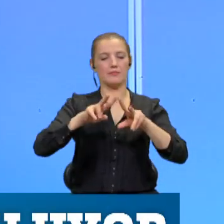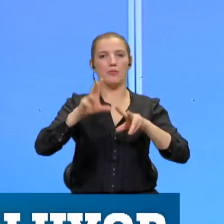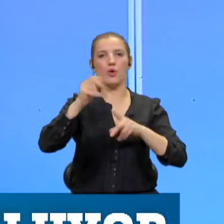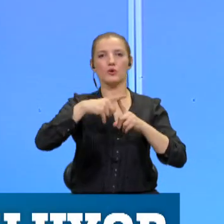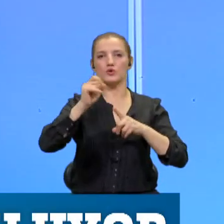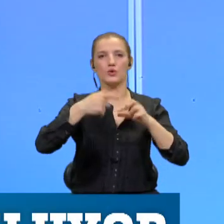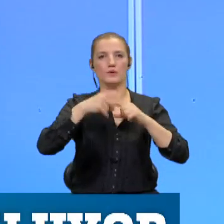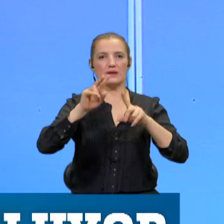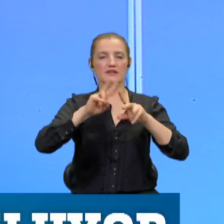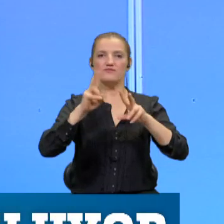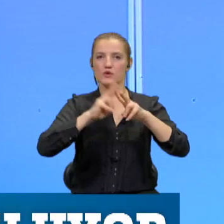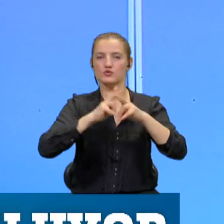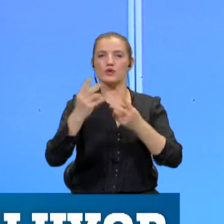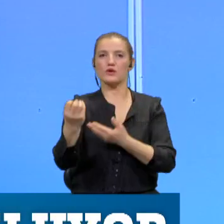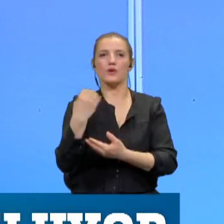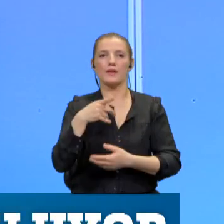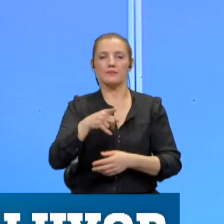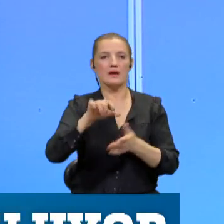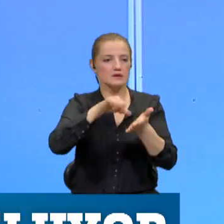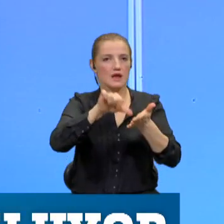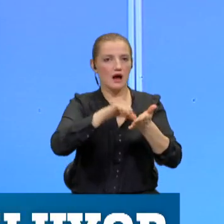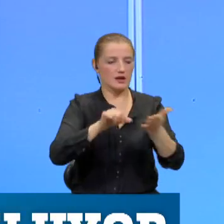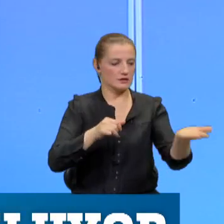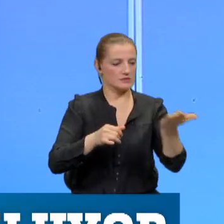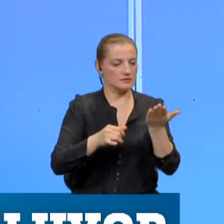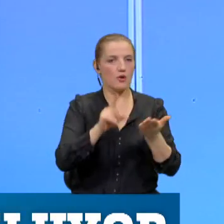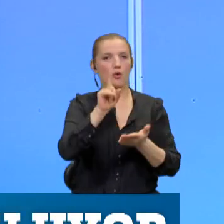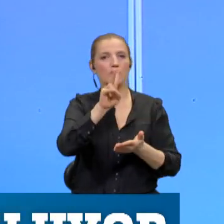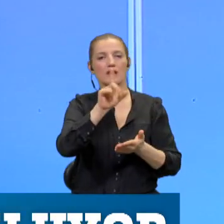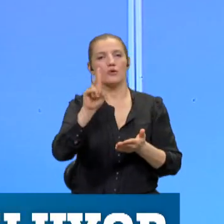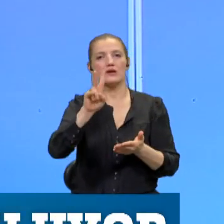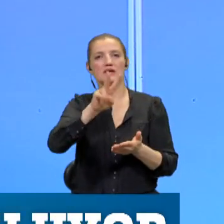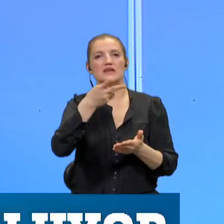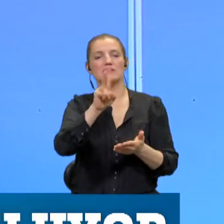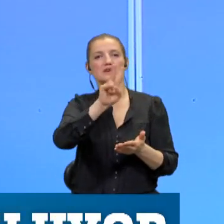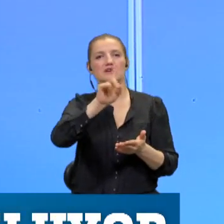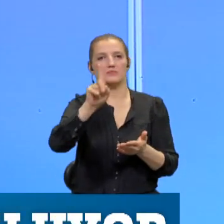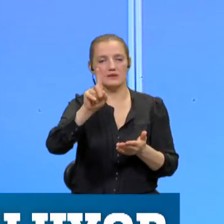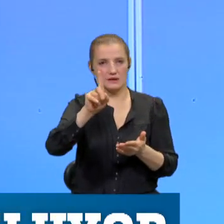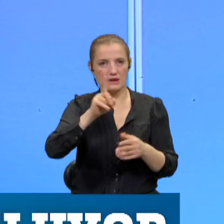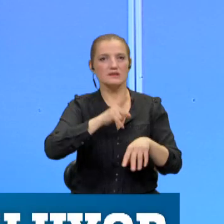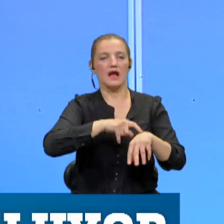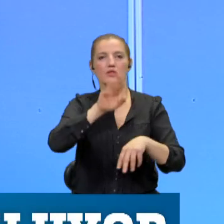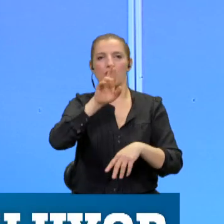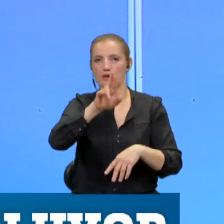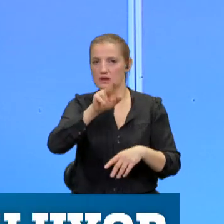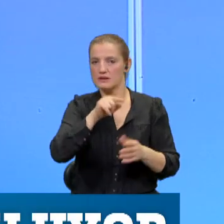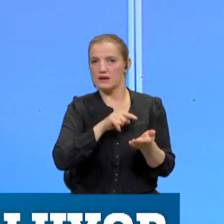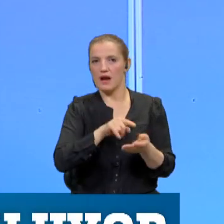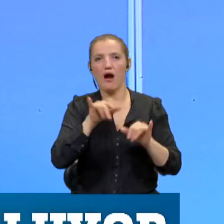faturası göndermiş tariflerine bakıyorum 12 12 21 21 saat 12 59 da